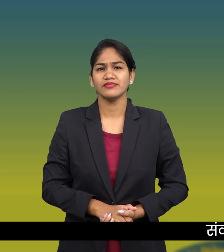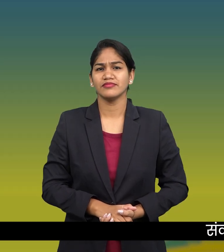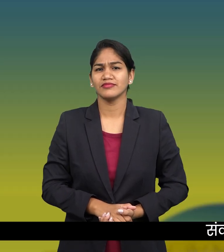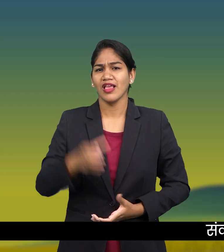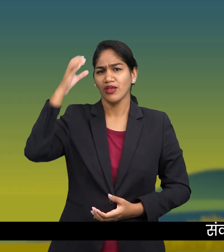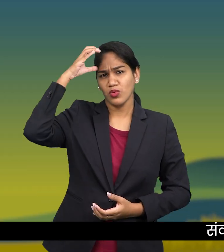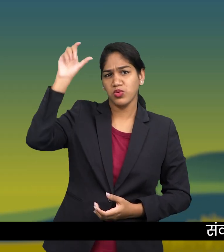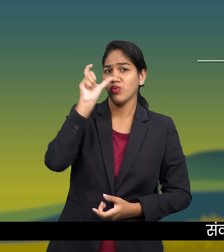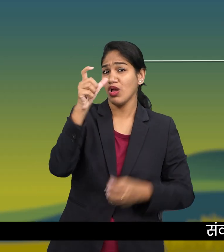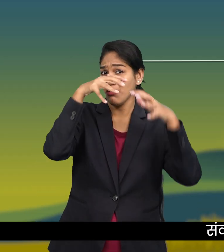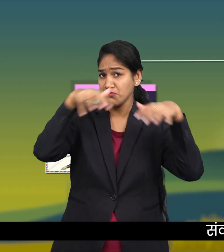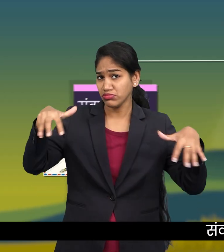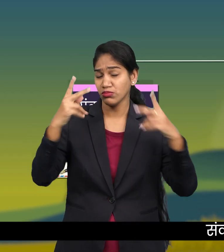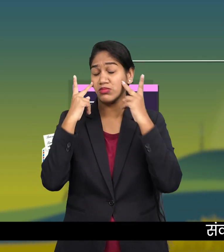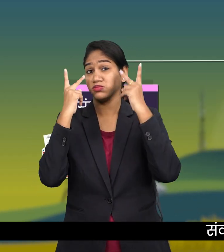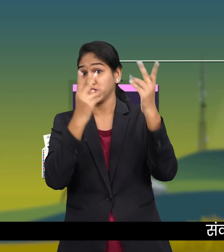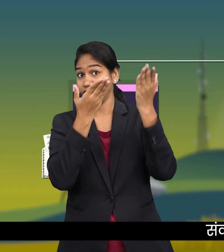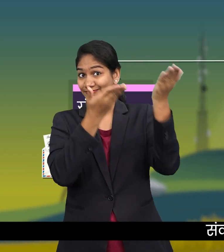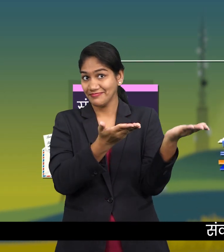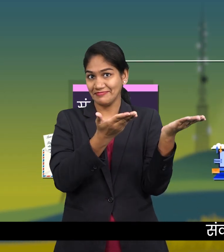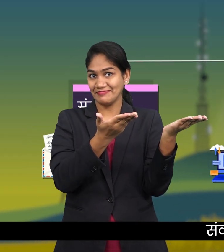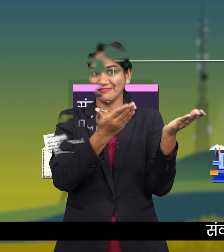संकल्पना नकाशा पहा.